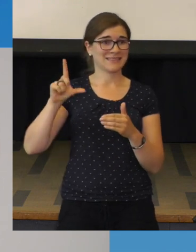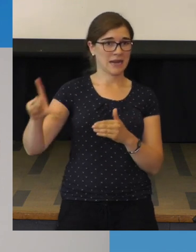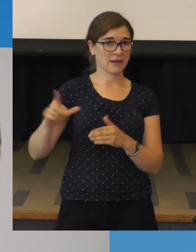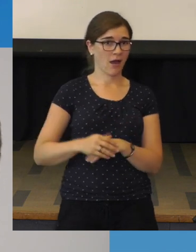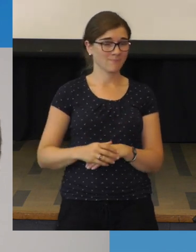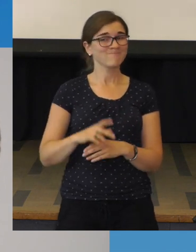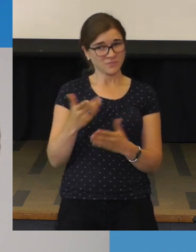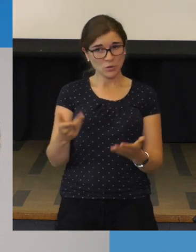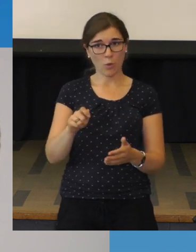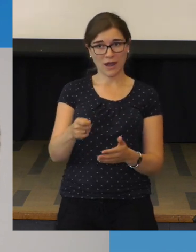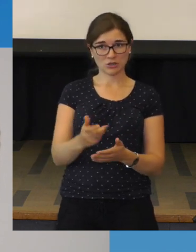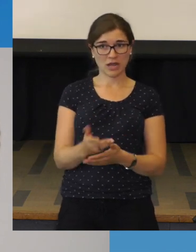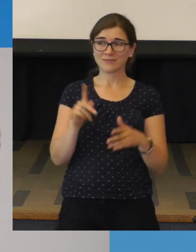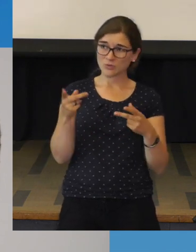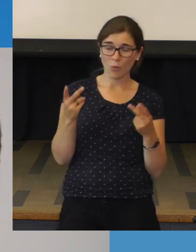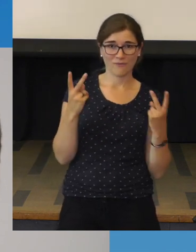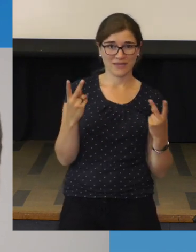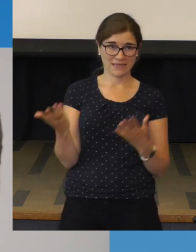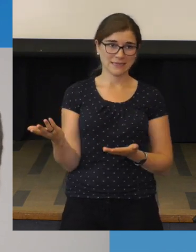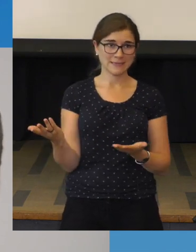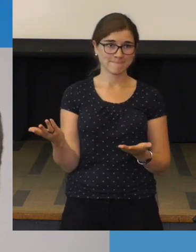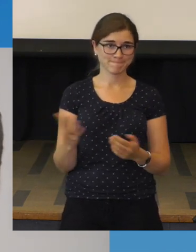die Dinge, die im Vordergrund stehen dafür.